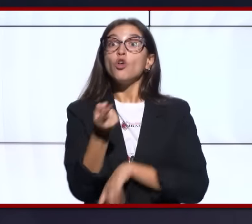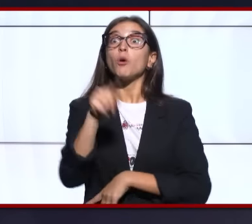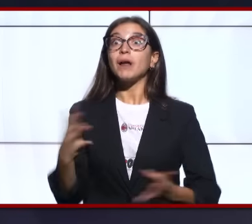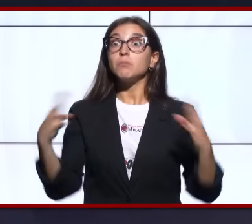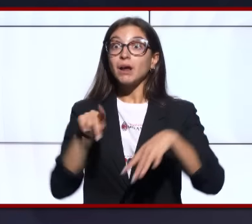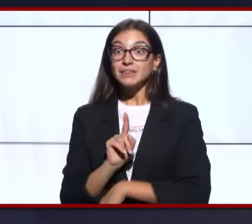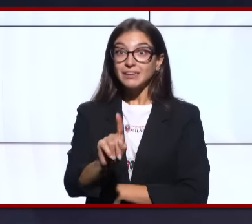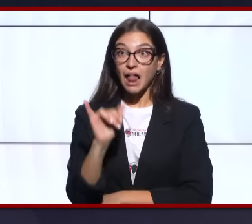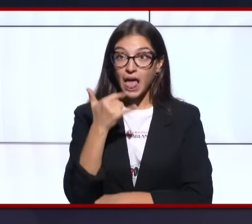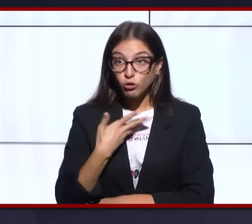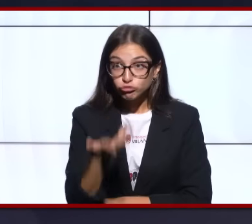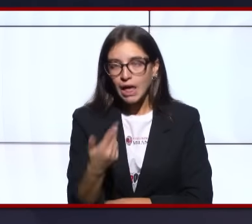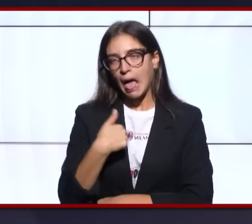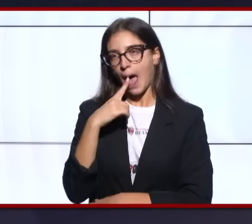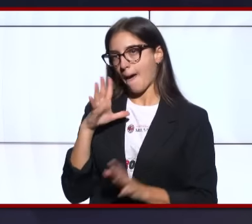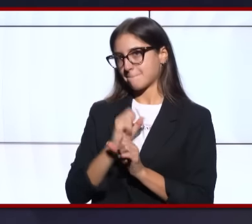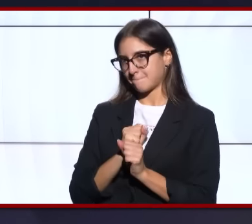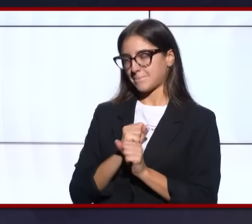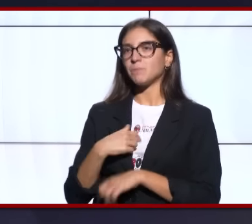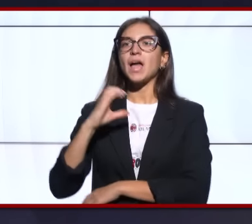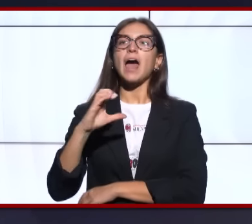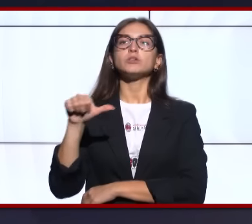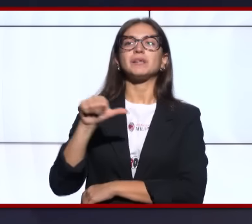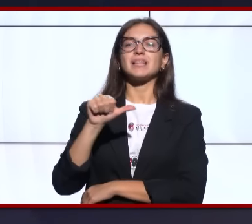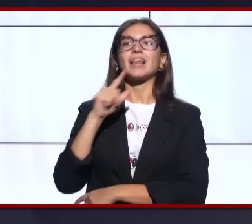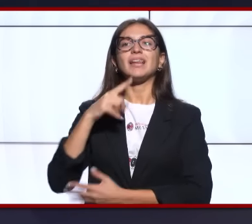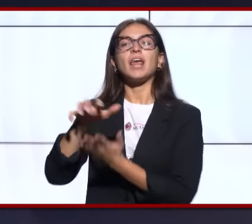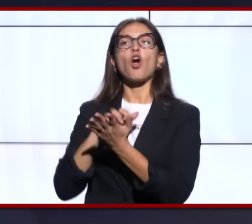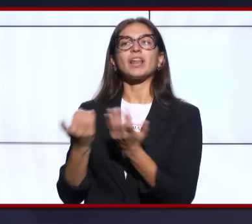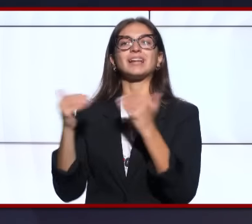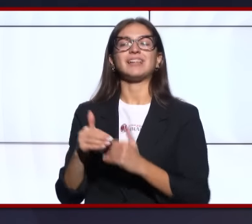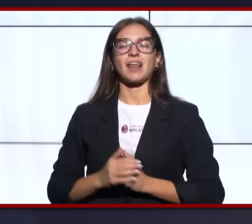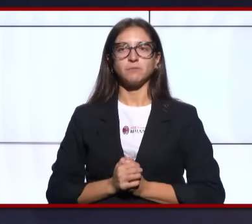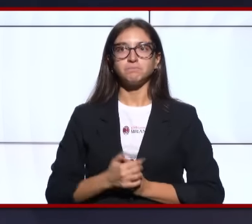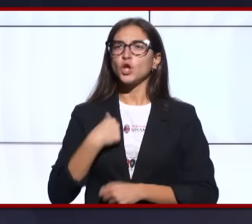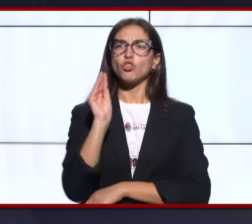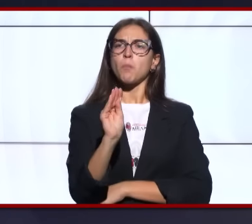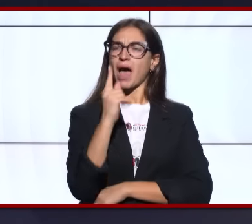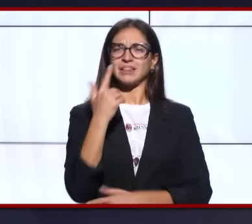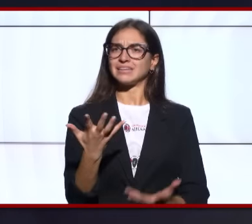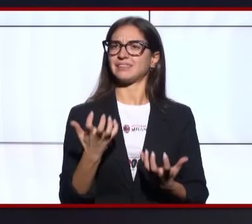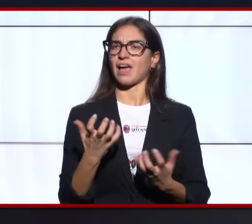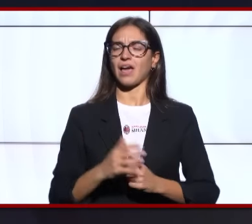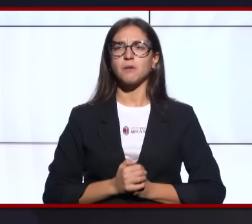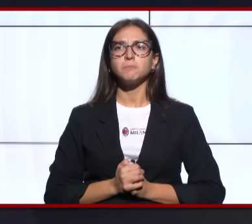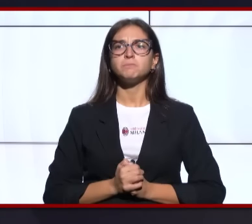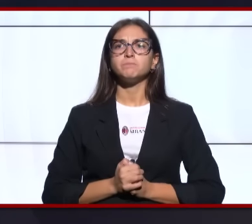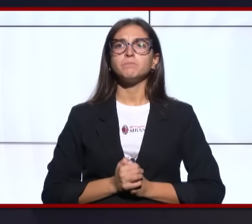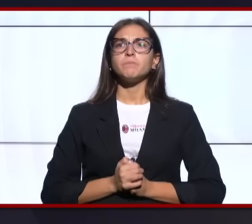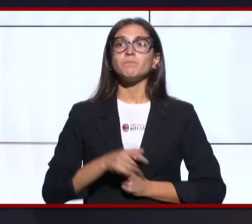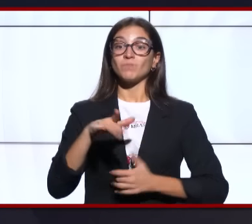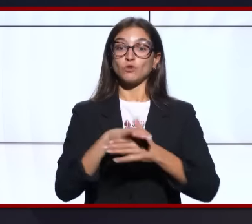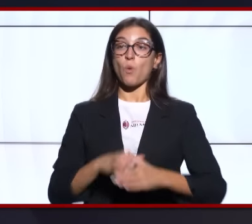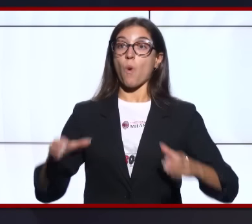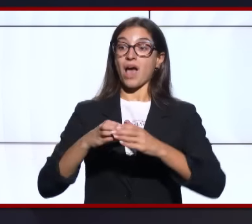dire Carlos Passerini Corriere della Sera Ehm faccio la domanda secca il Napoli è la squadra Favorita alla